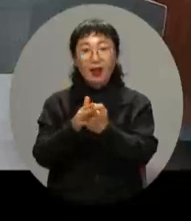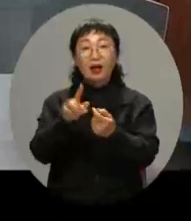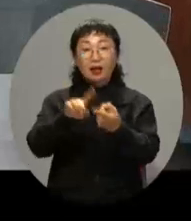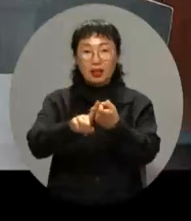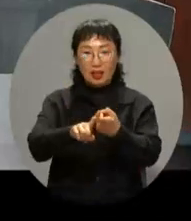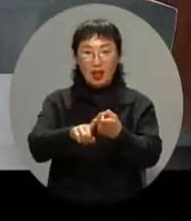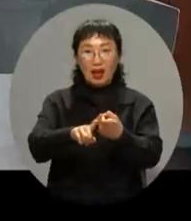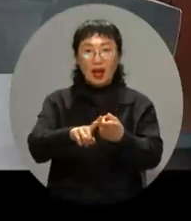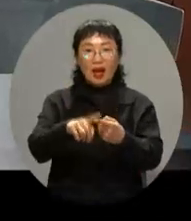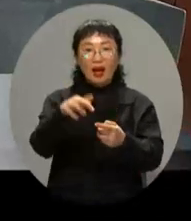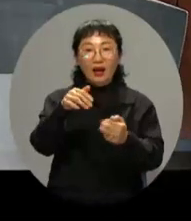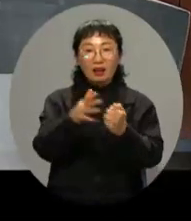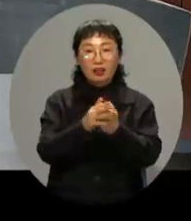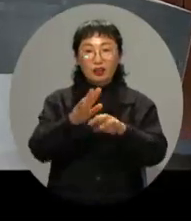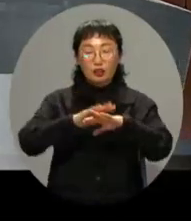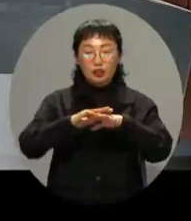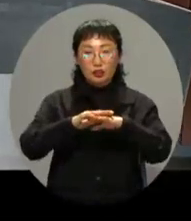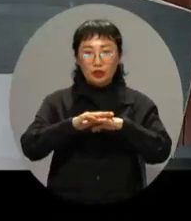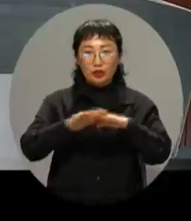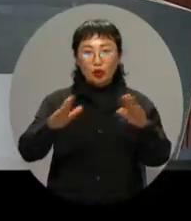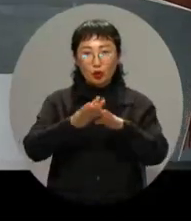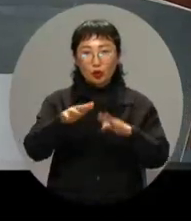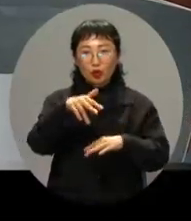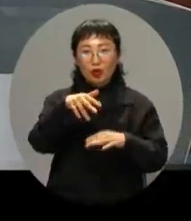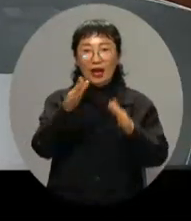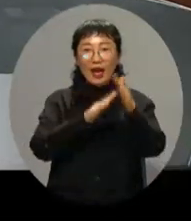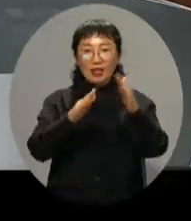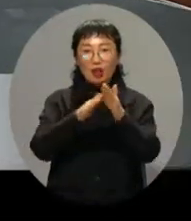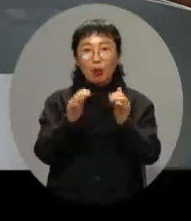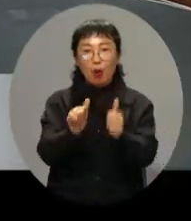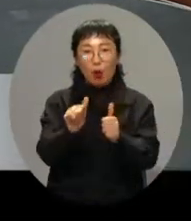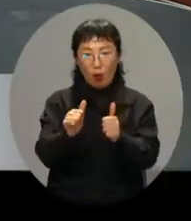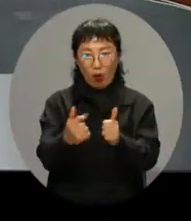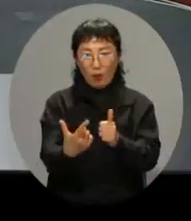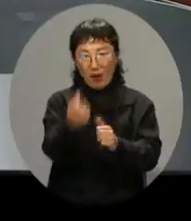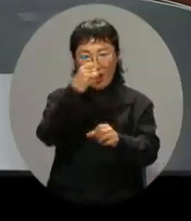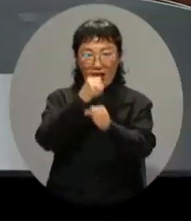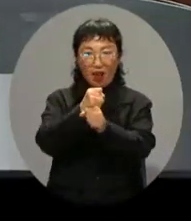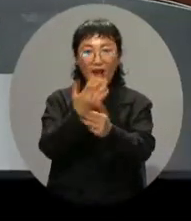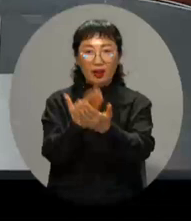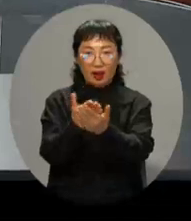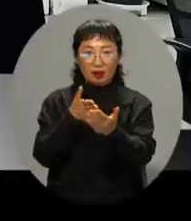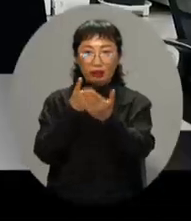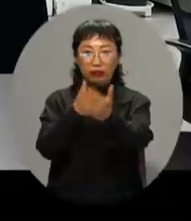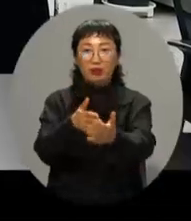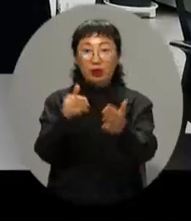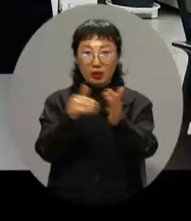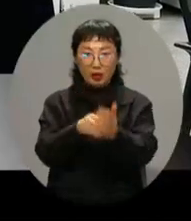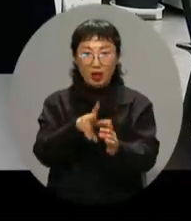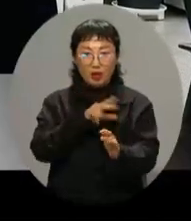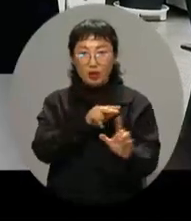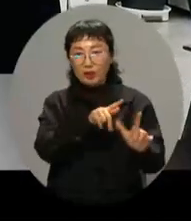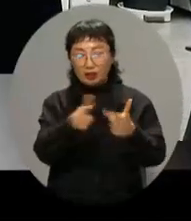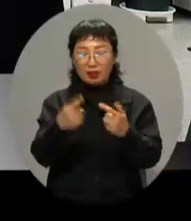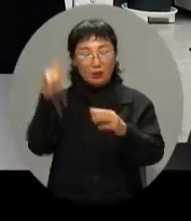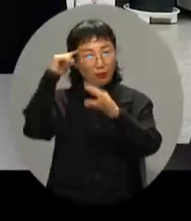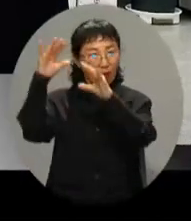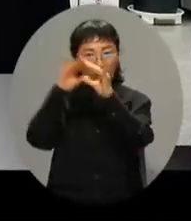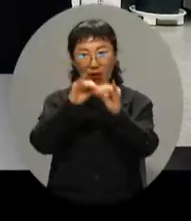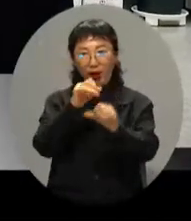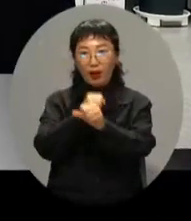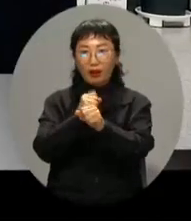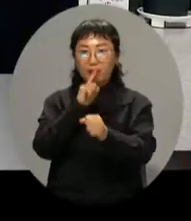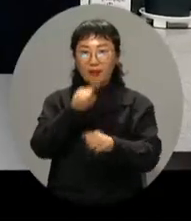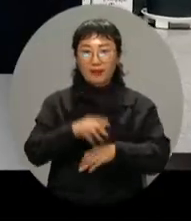가칭 전주 가정법원 설치를 위한 법안을 신속 처리해 줄 것을 주문했으며 다수의원들과 뜻을 모았다고